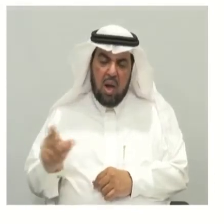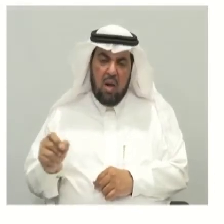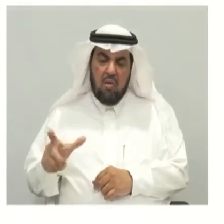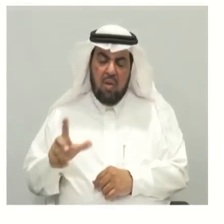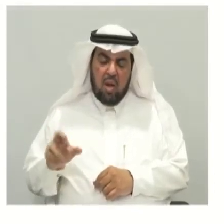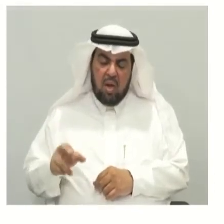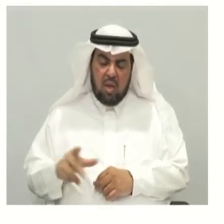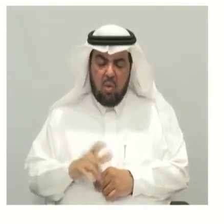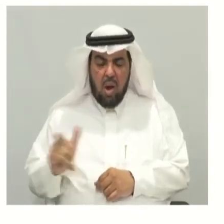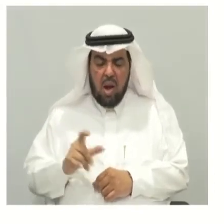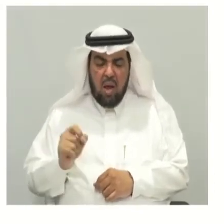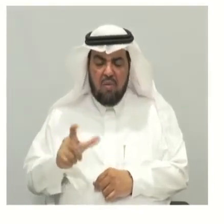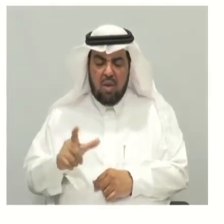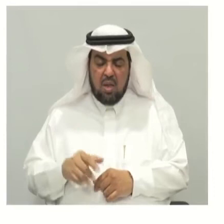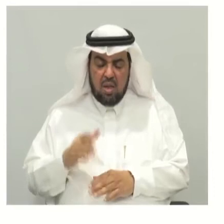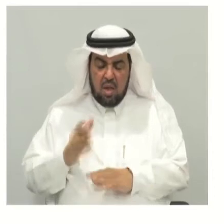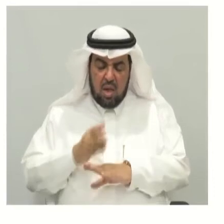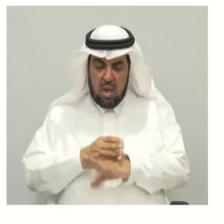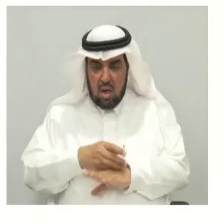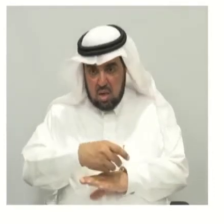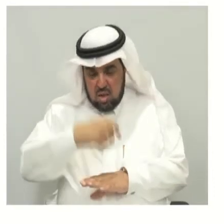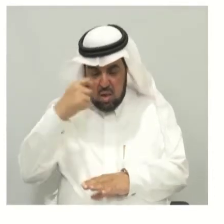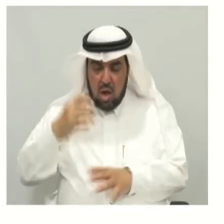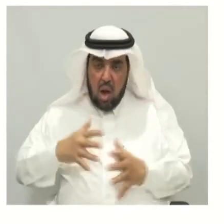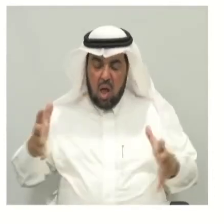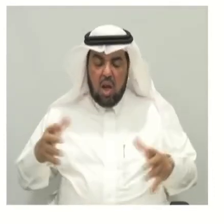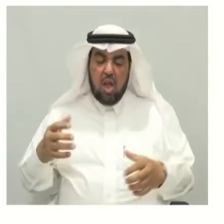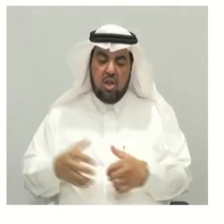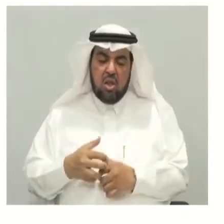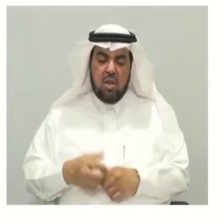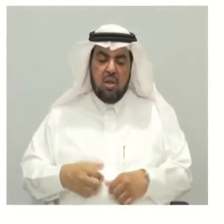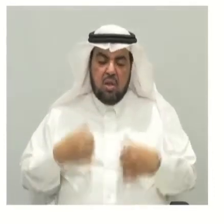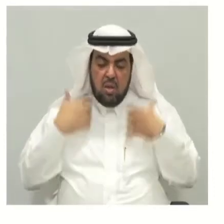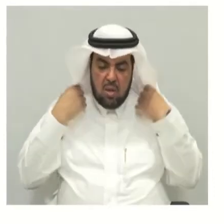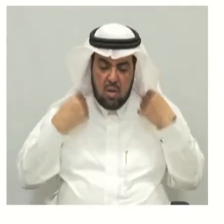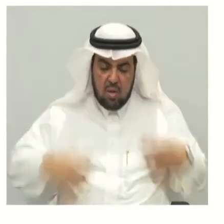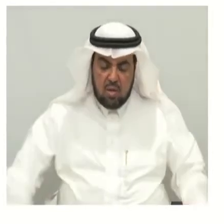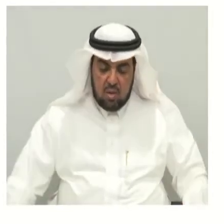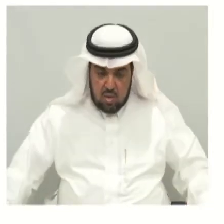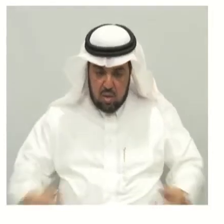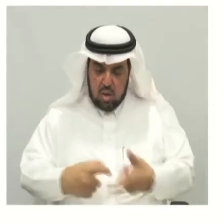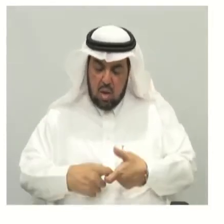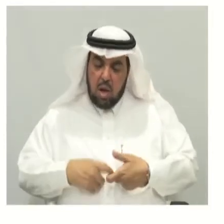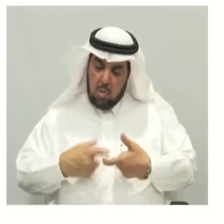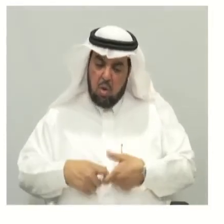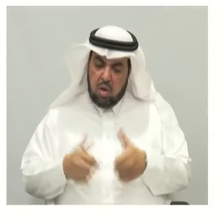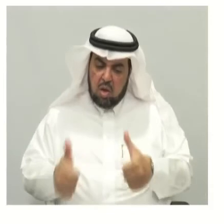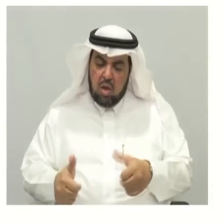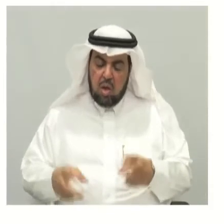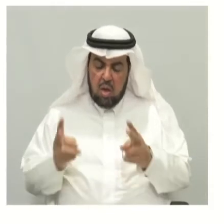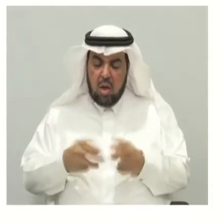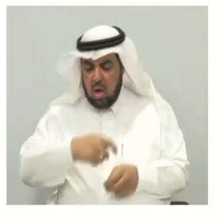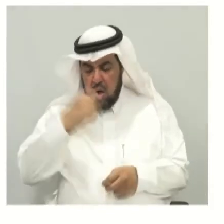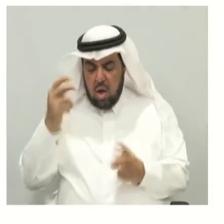توصلت الحرارة والكهرباء؟ عند درجات الحرارة العالية جدا. التوصيل موصلة جيدة